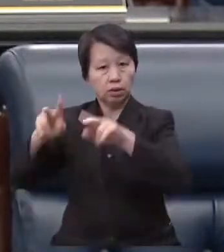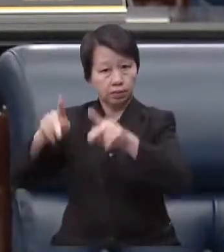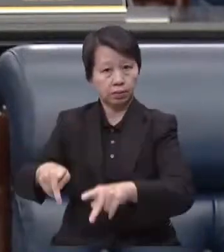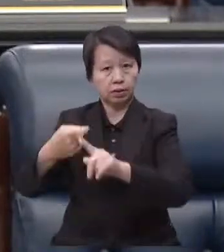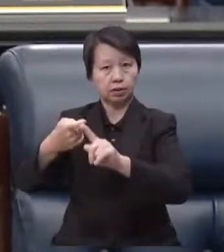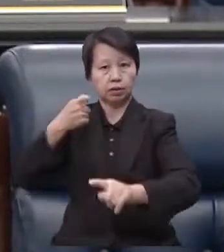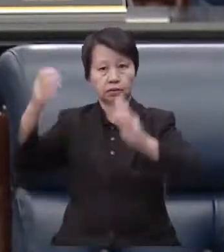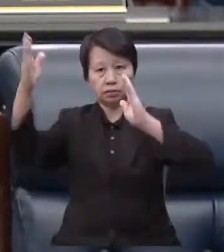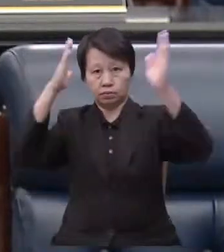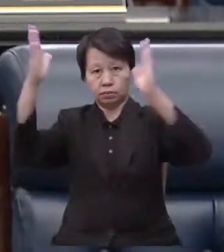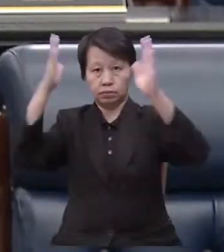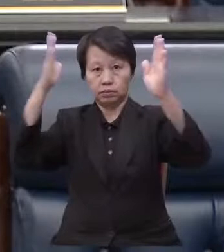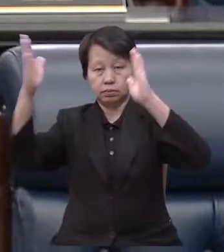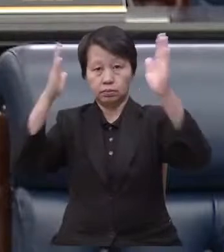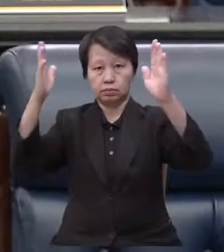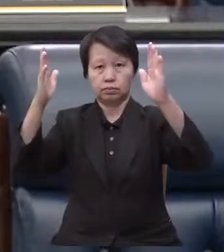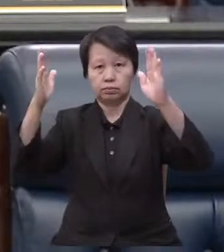Malaysia,